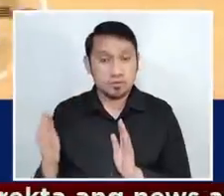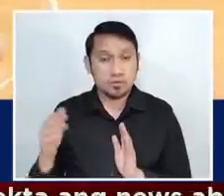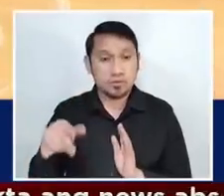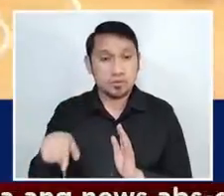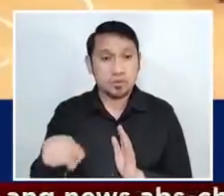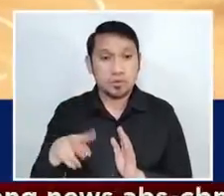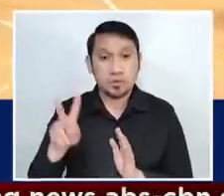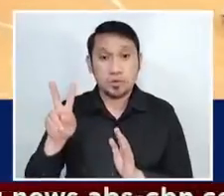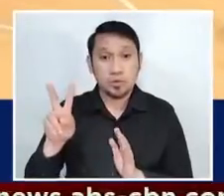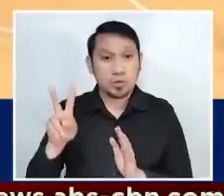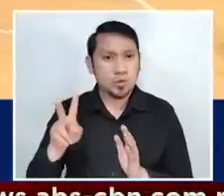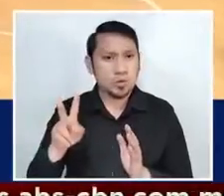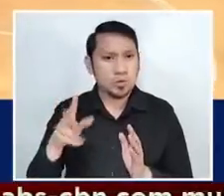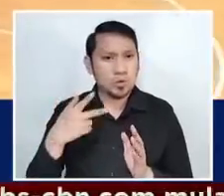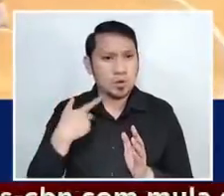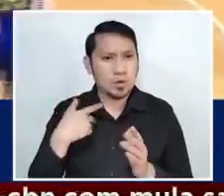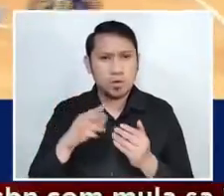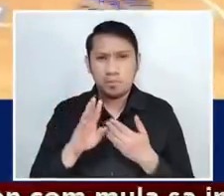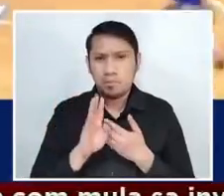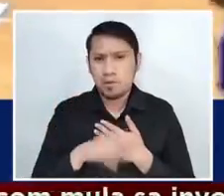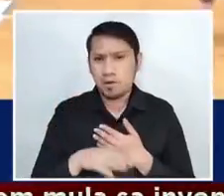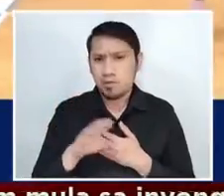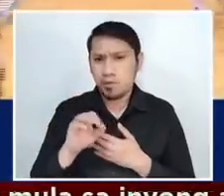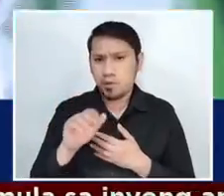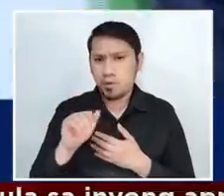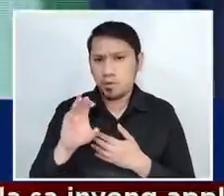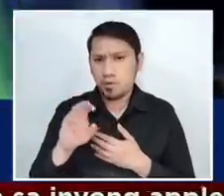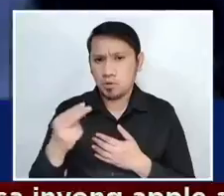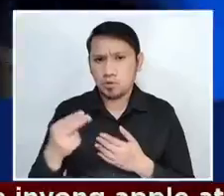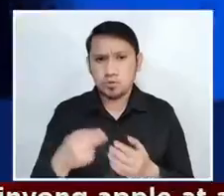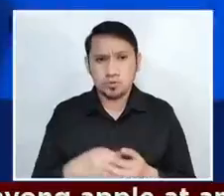2-2 sa pagbabalik ni Coach Chot Reyes.